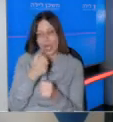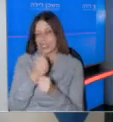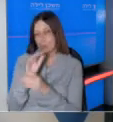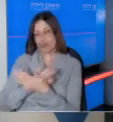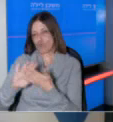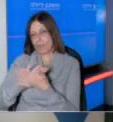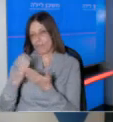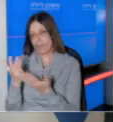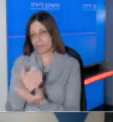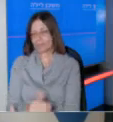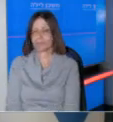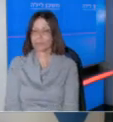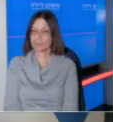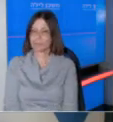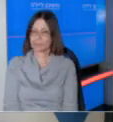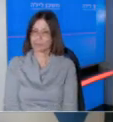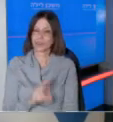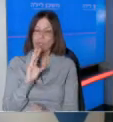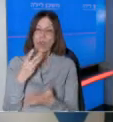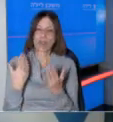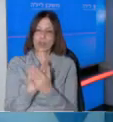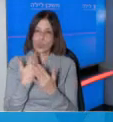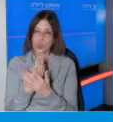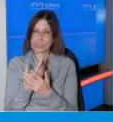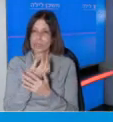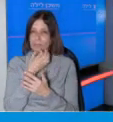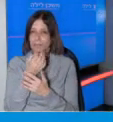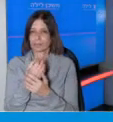כלום. וואלה ניוז.